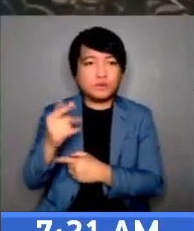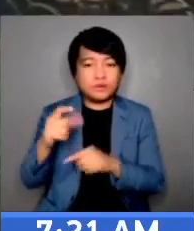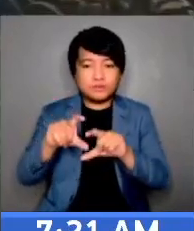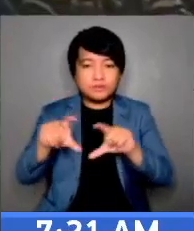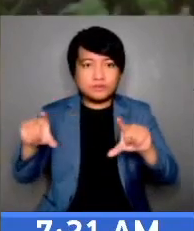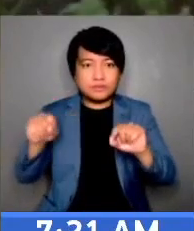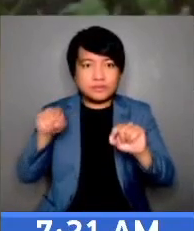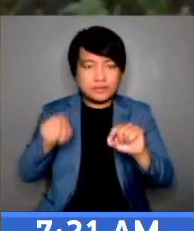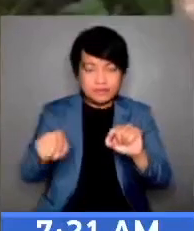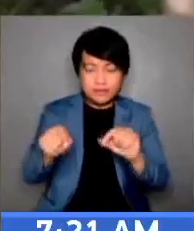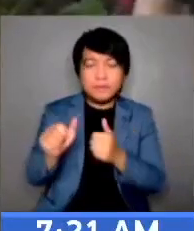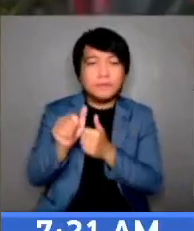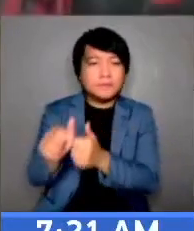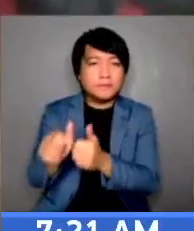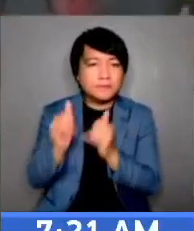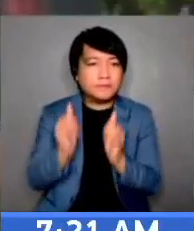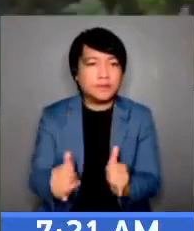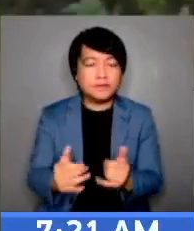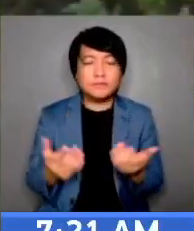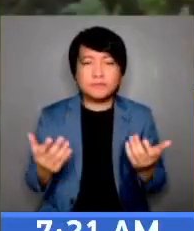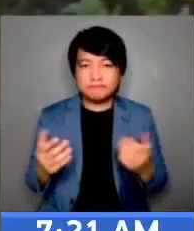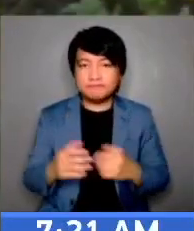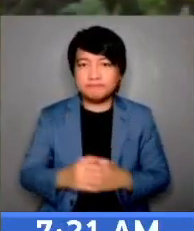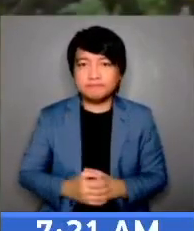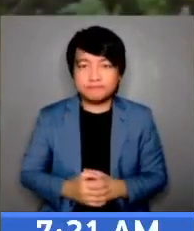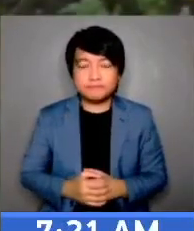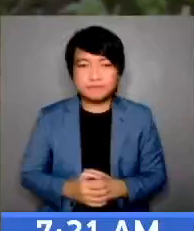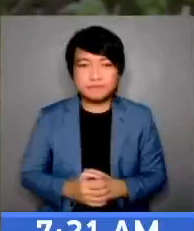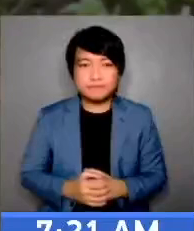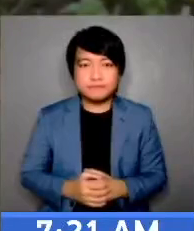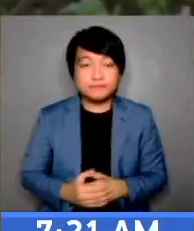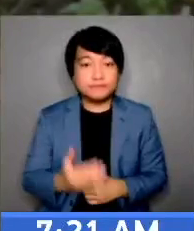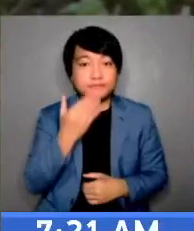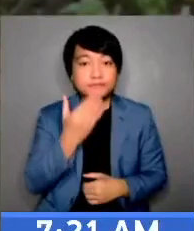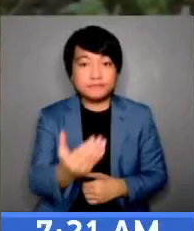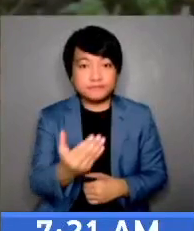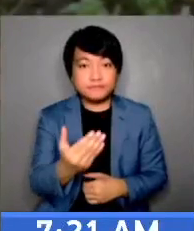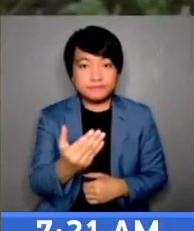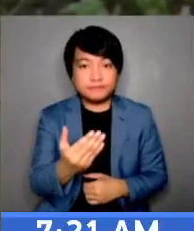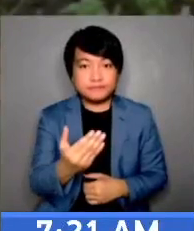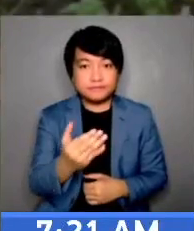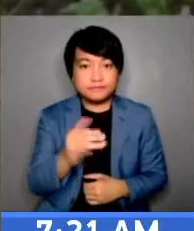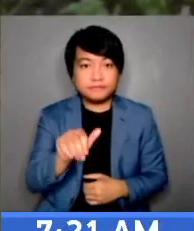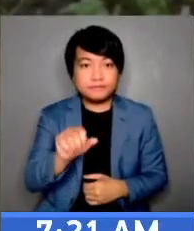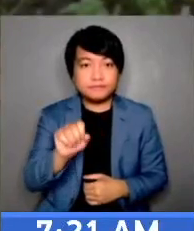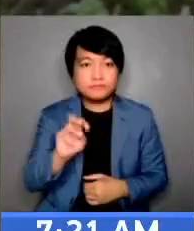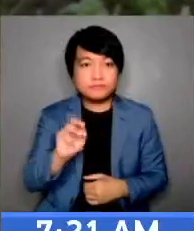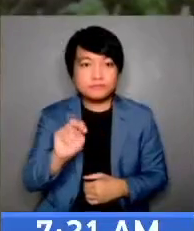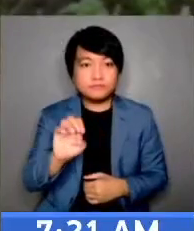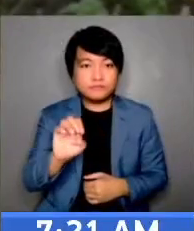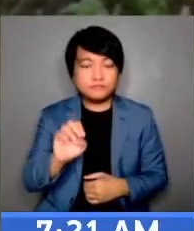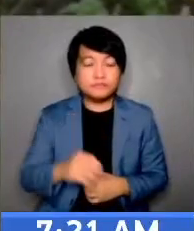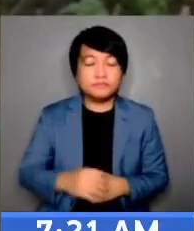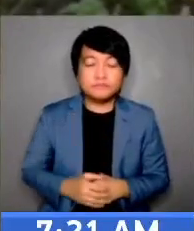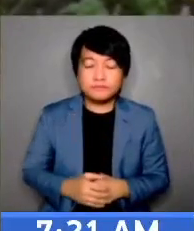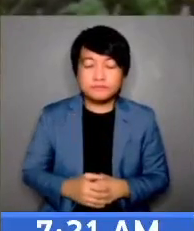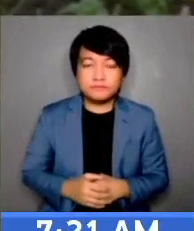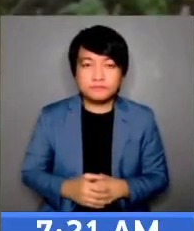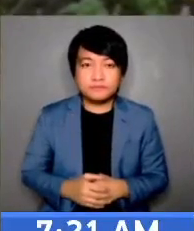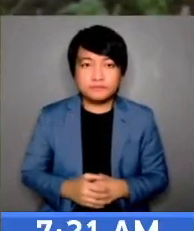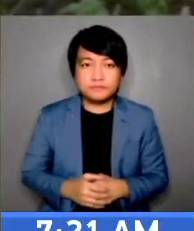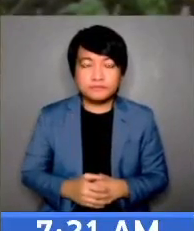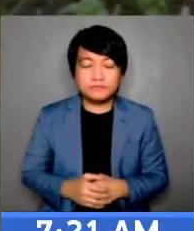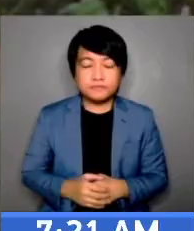mula dito sa lungsod ng Baguio baliko Maraming salamat jasm Gabriel galban ang gma Regional TV one North